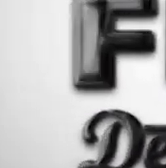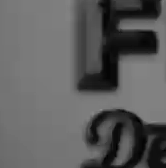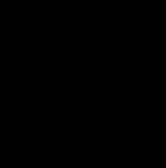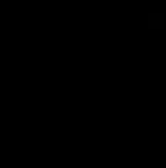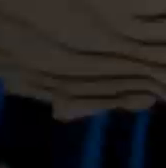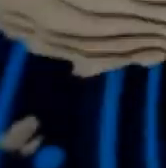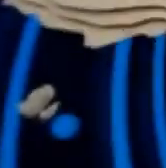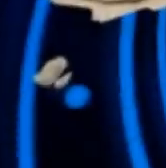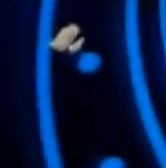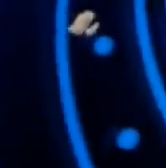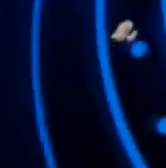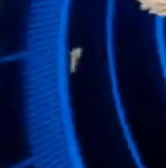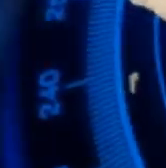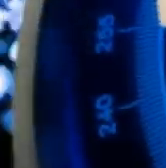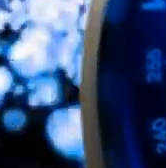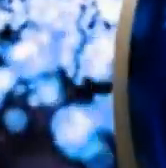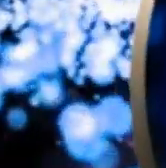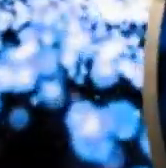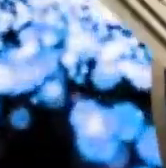की धड़कन.